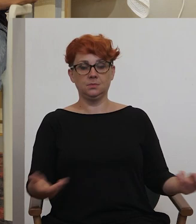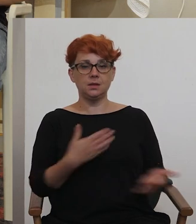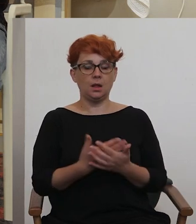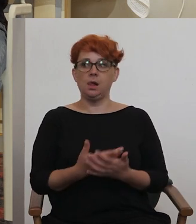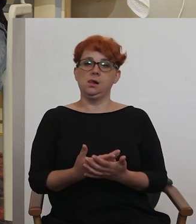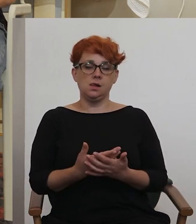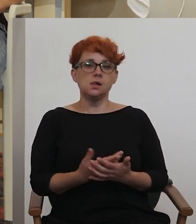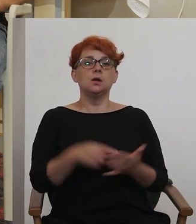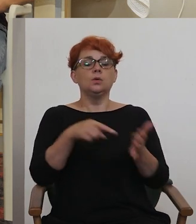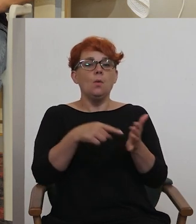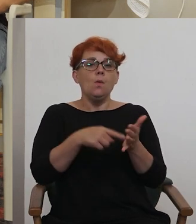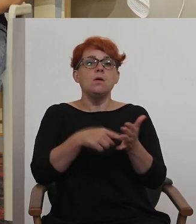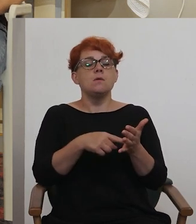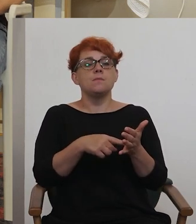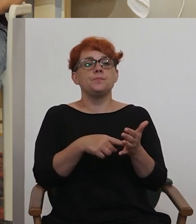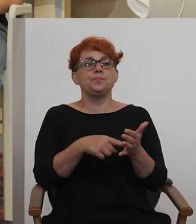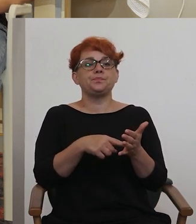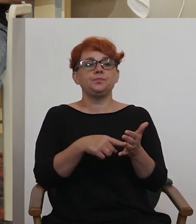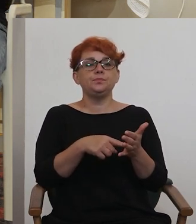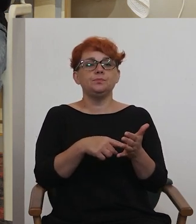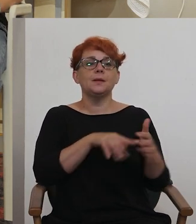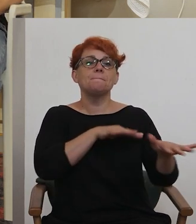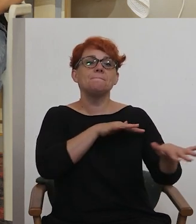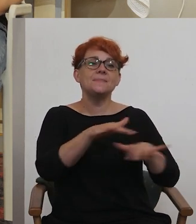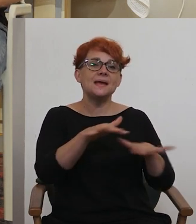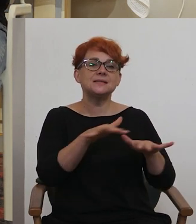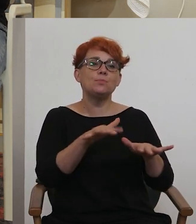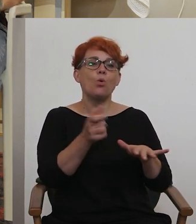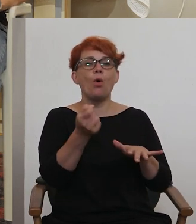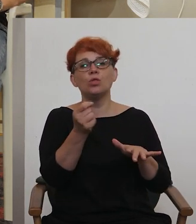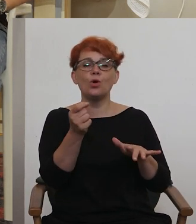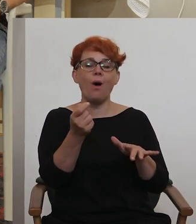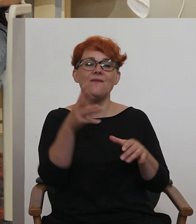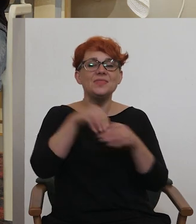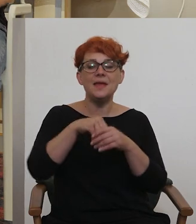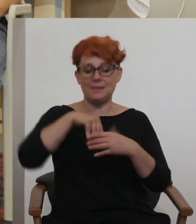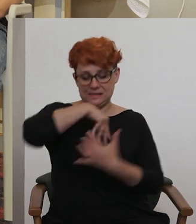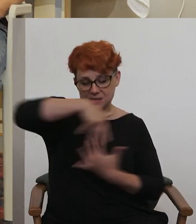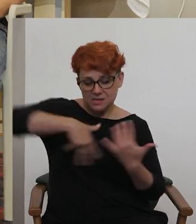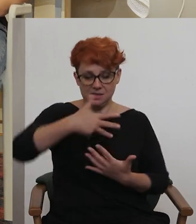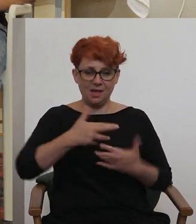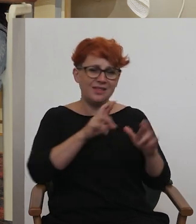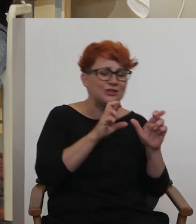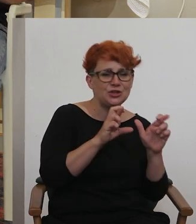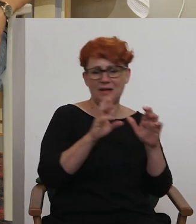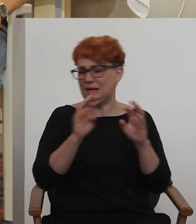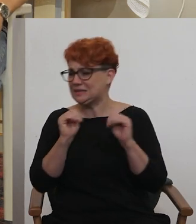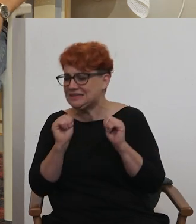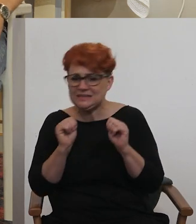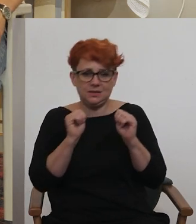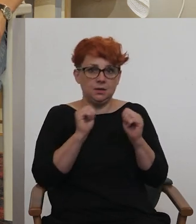sielce nad oką to był taki przekładaniec, mówiąc obrazowo. Przekładaniec nadziei, lęków